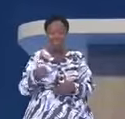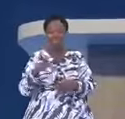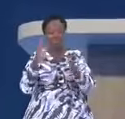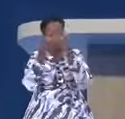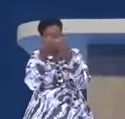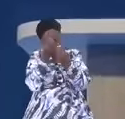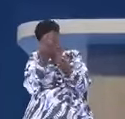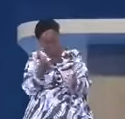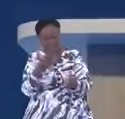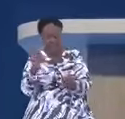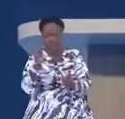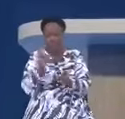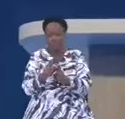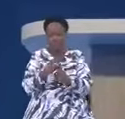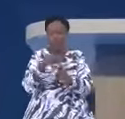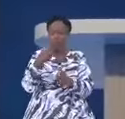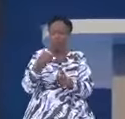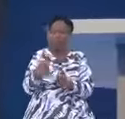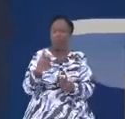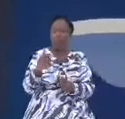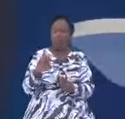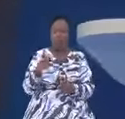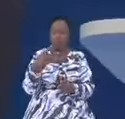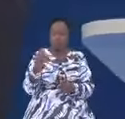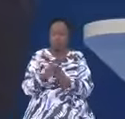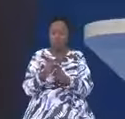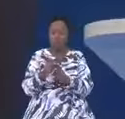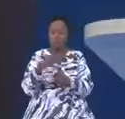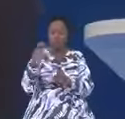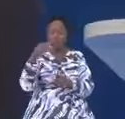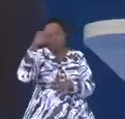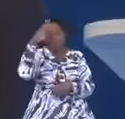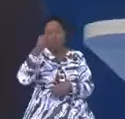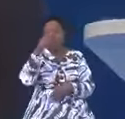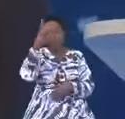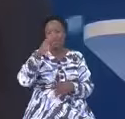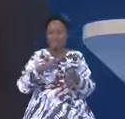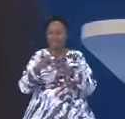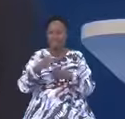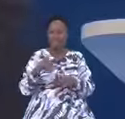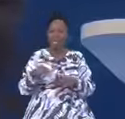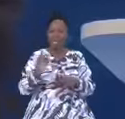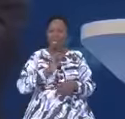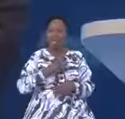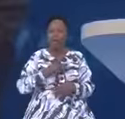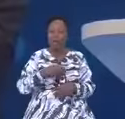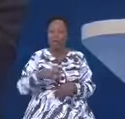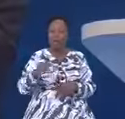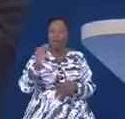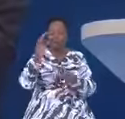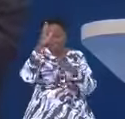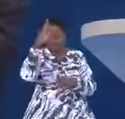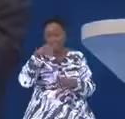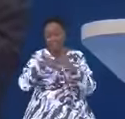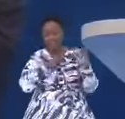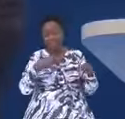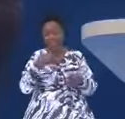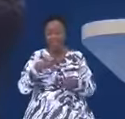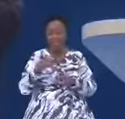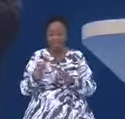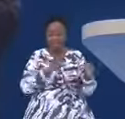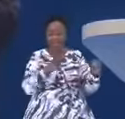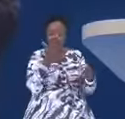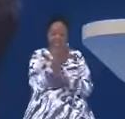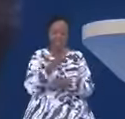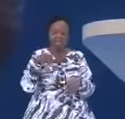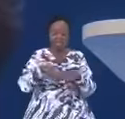dieu j'ai dit mais la main l'actuel le problème relève l'autre main et c'est ce qu'elle a fait et après la prière au